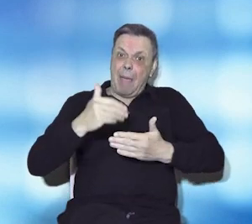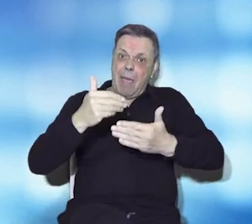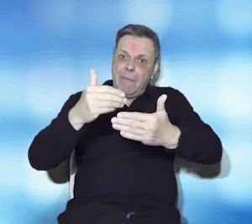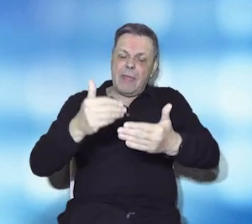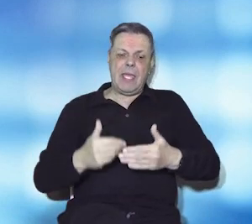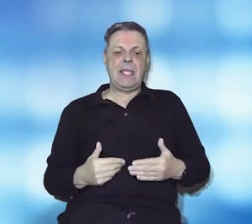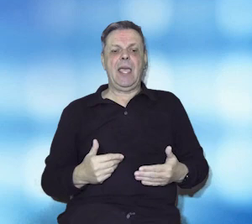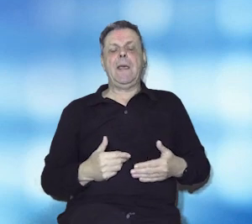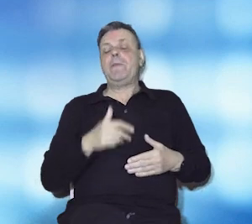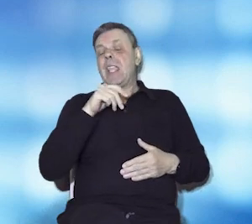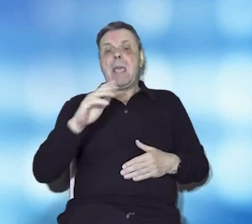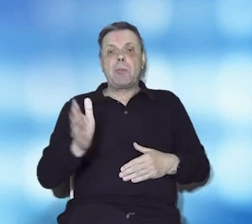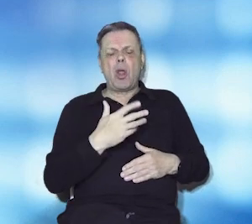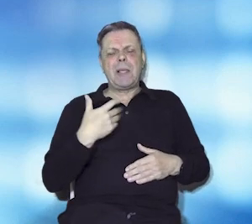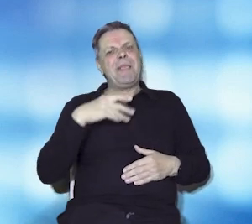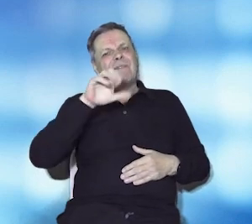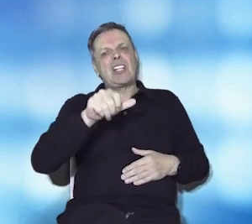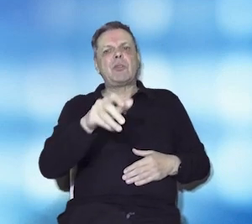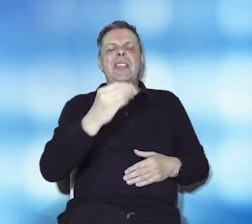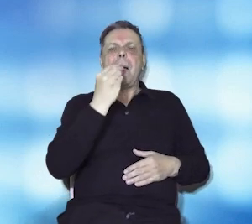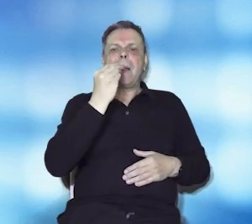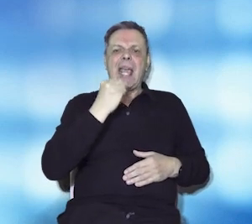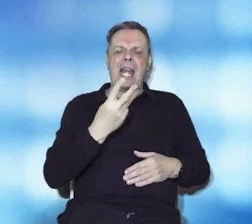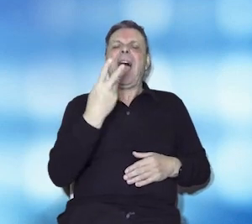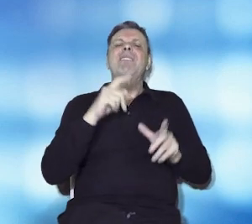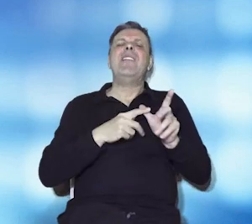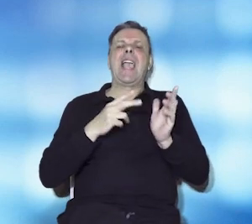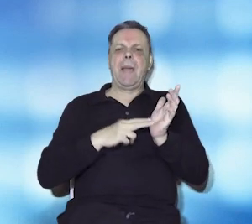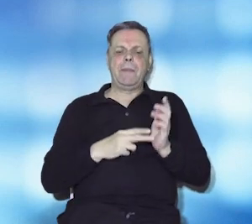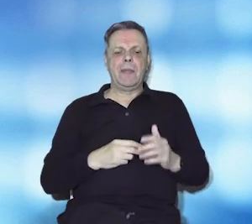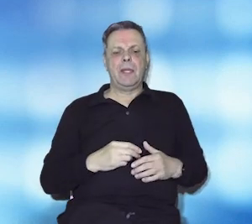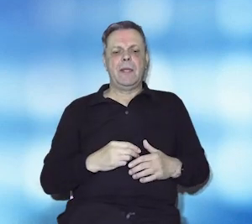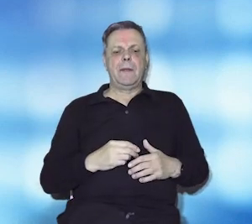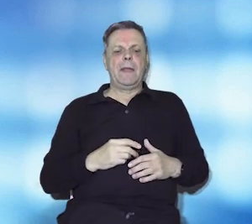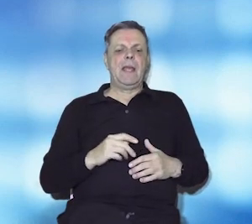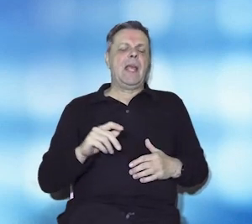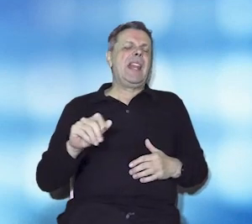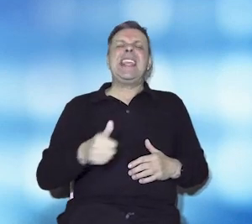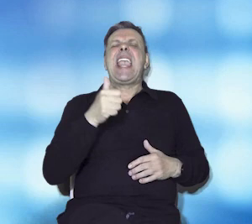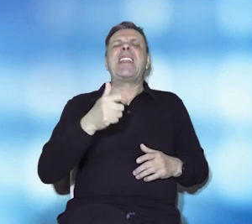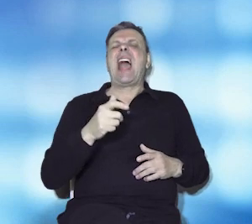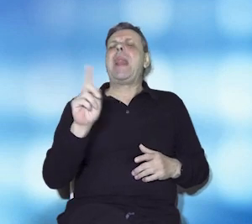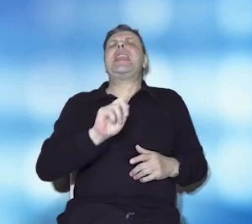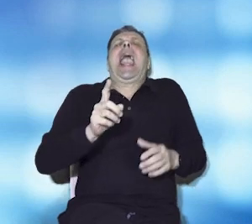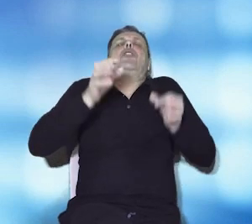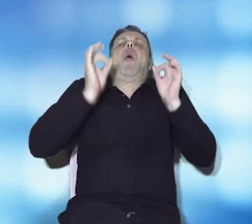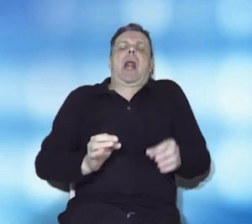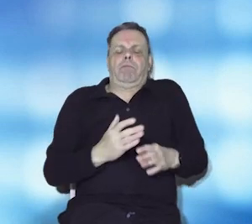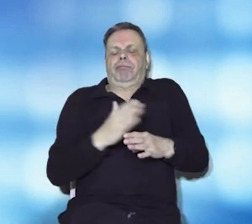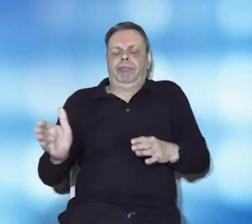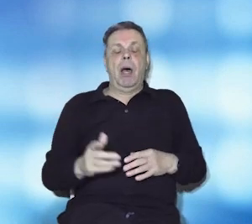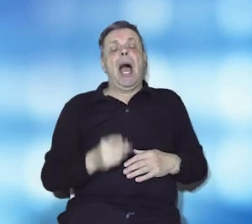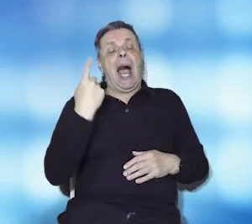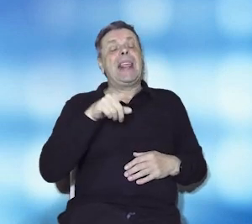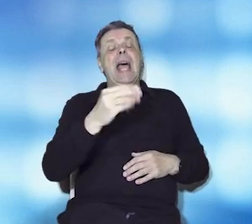kako se vrijeme prolazi, shvaćamo da ta prehrana veganska, nijedna prehrana isključivo nije dobra. Međutim, ta prehrana sama